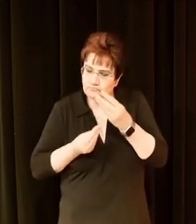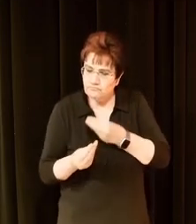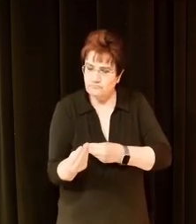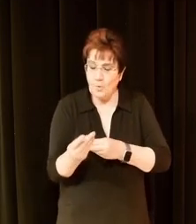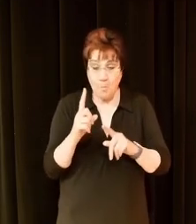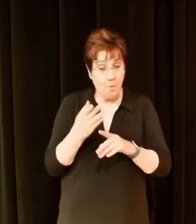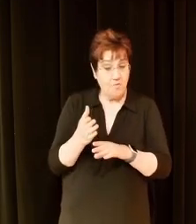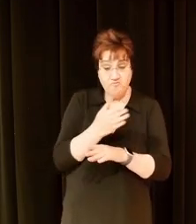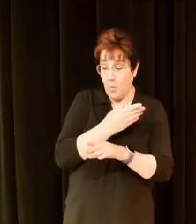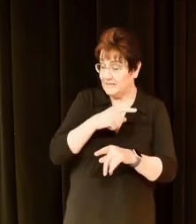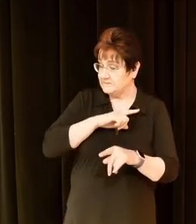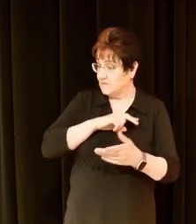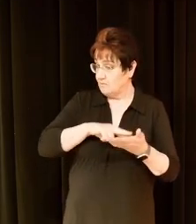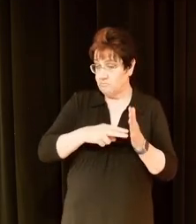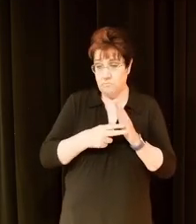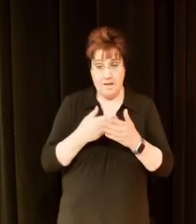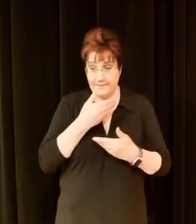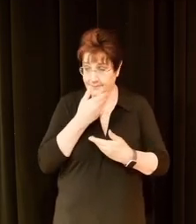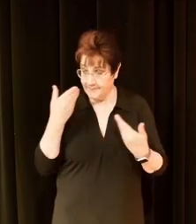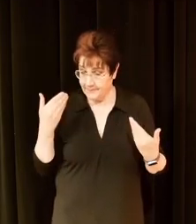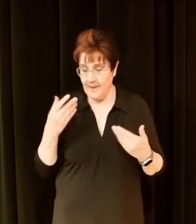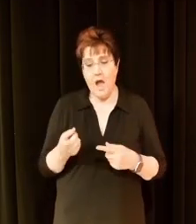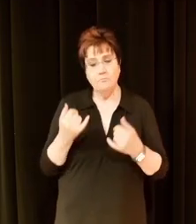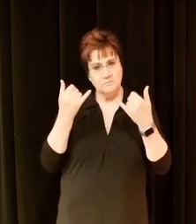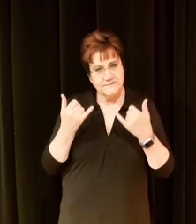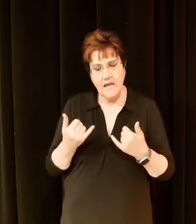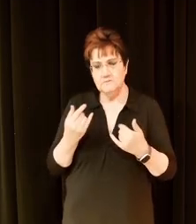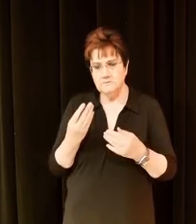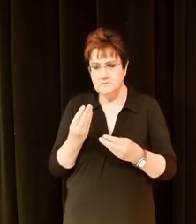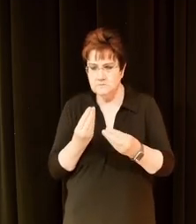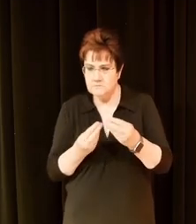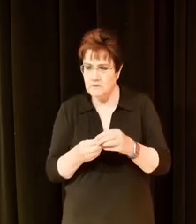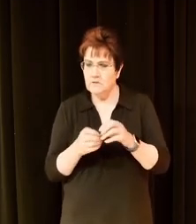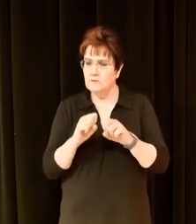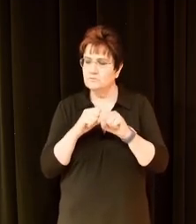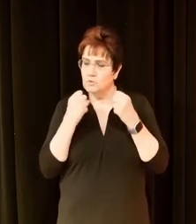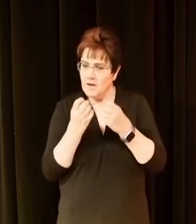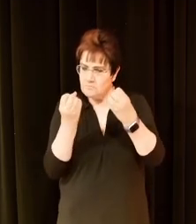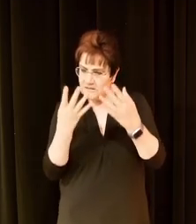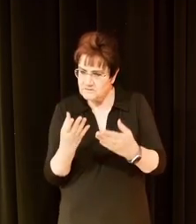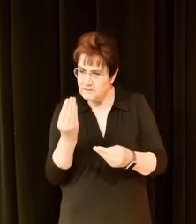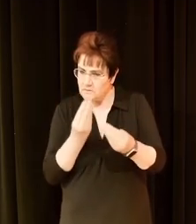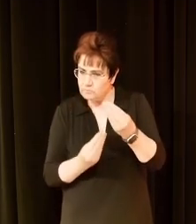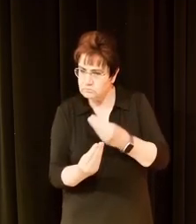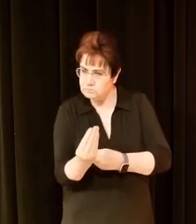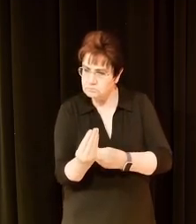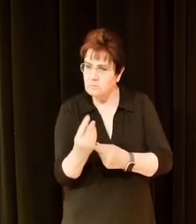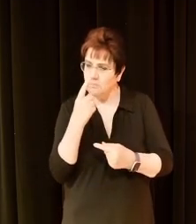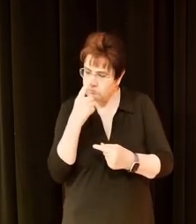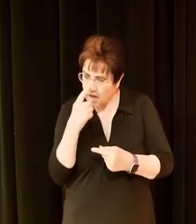unseren Tagesablauf passt, was uns in dem Moment herausfordert, in dem es eben, ich sag's mal anders,